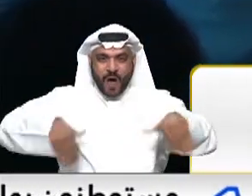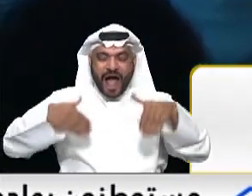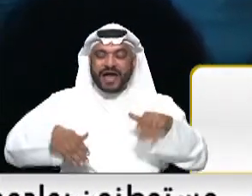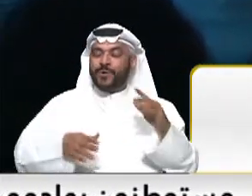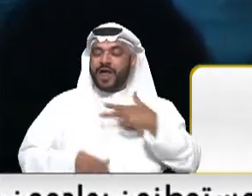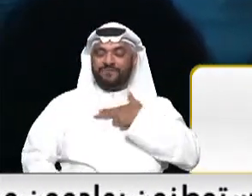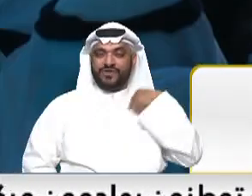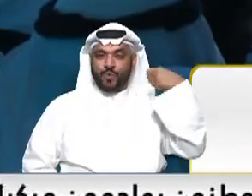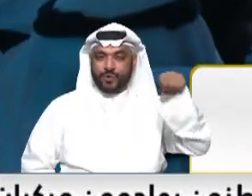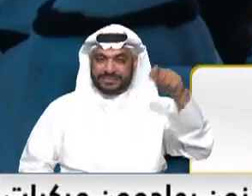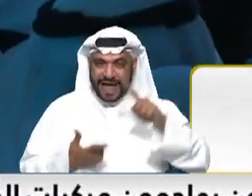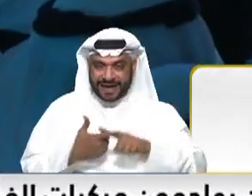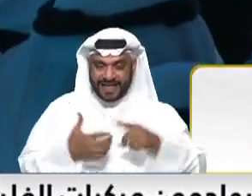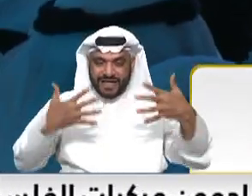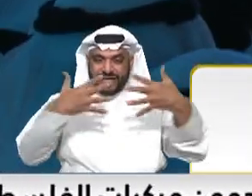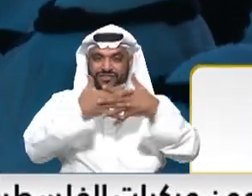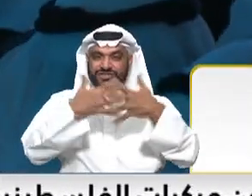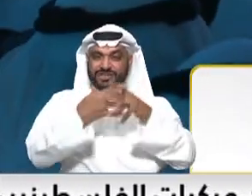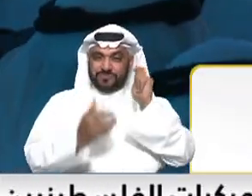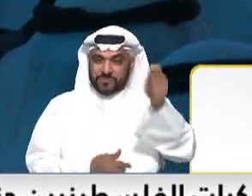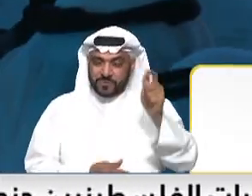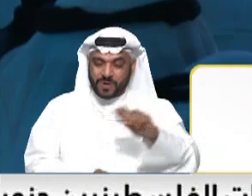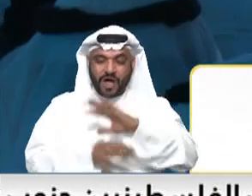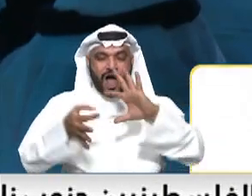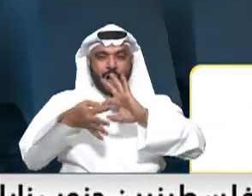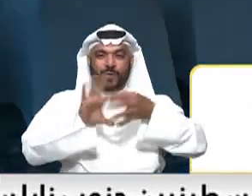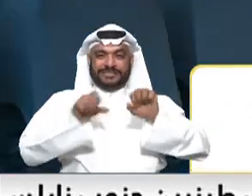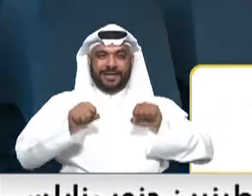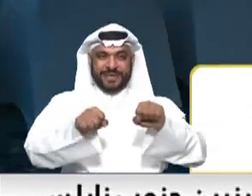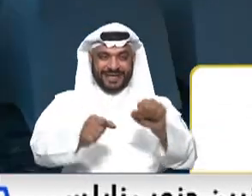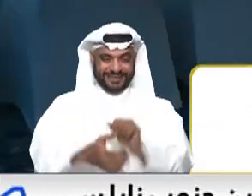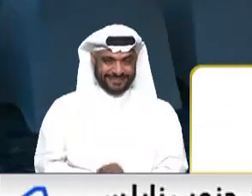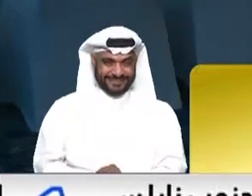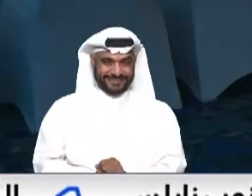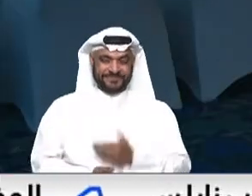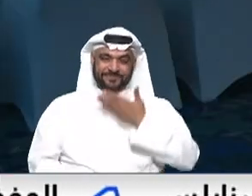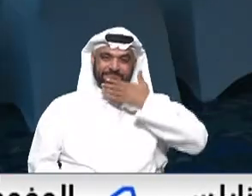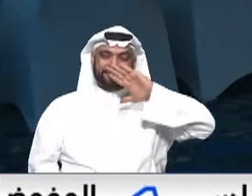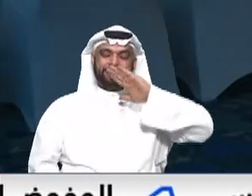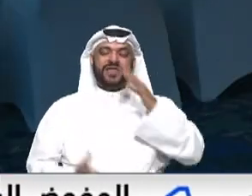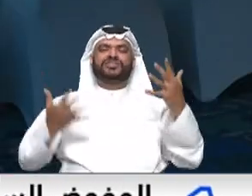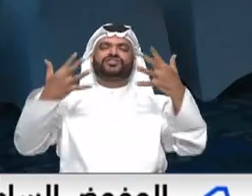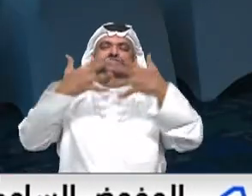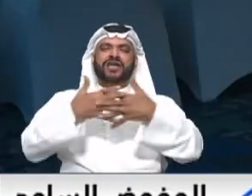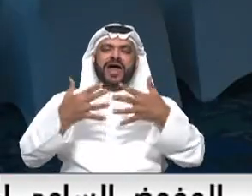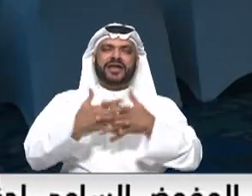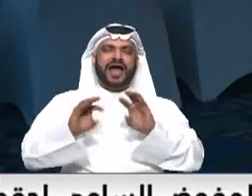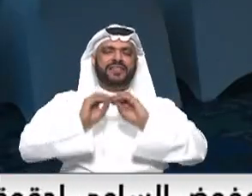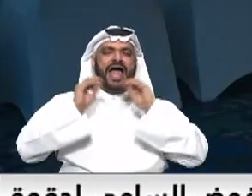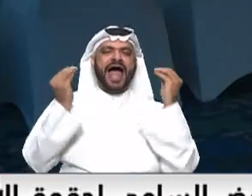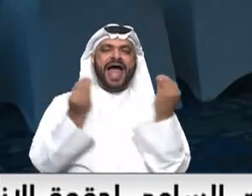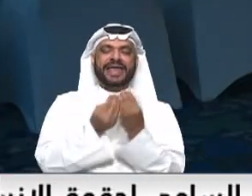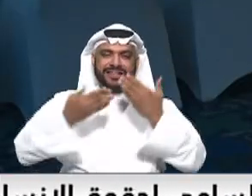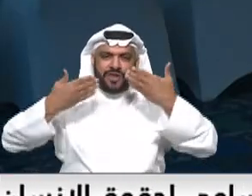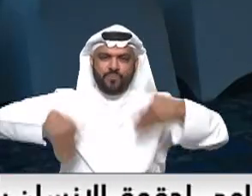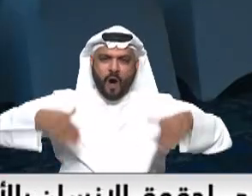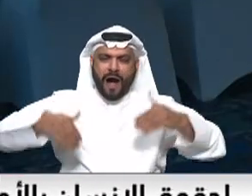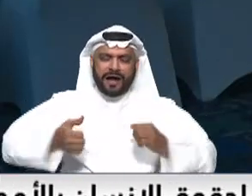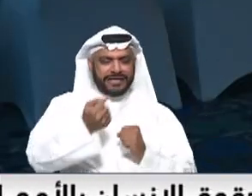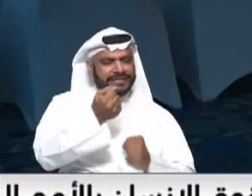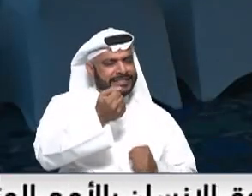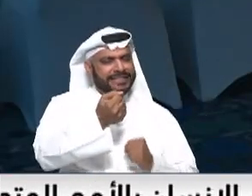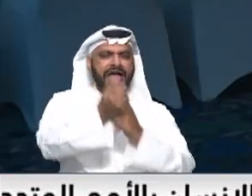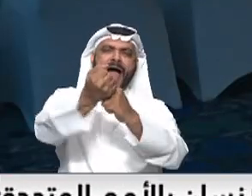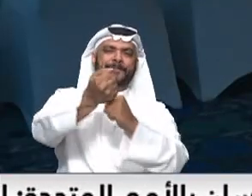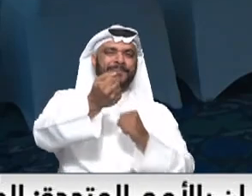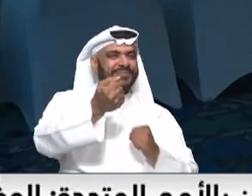سواء كان على مستوى التدريب والتوظيف. شركاء لتوظيفهم تعد سببا في توحيد الرؤى والجهود